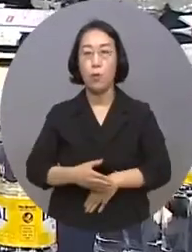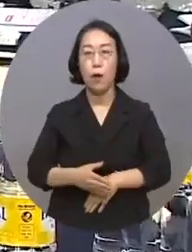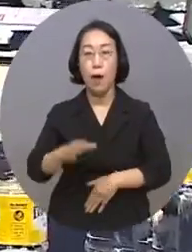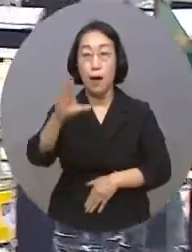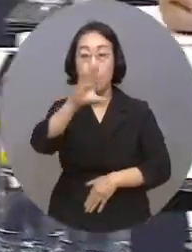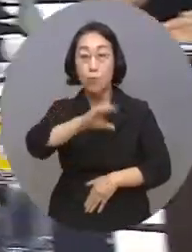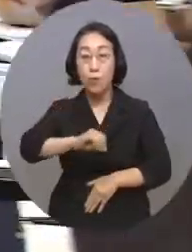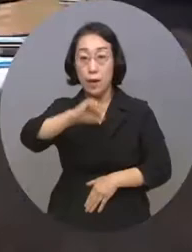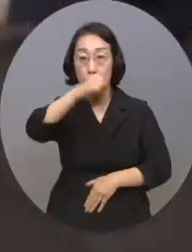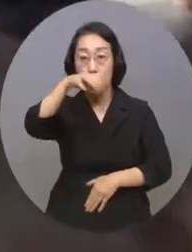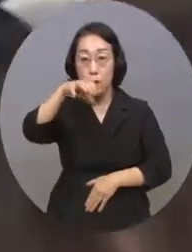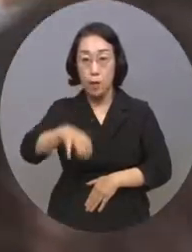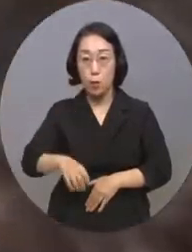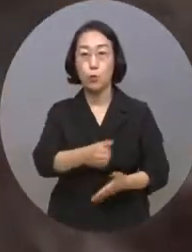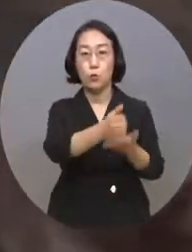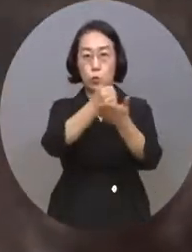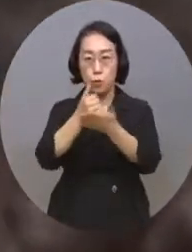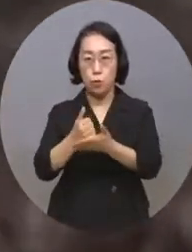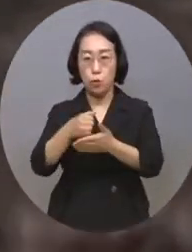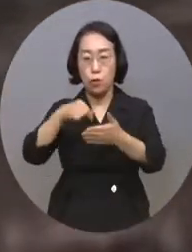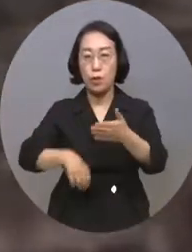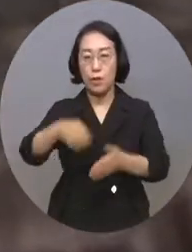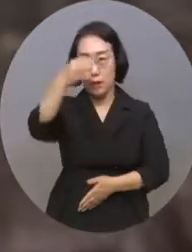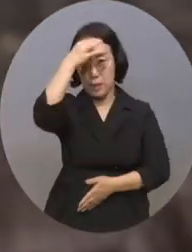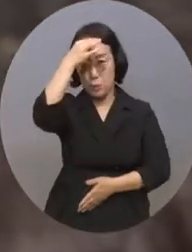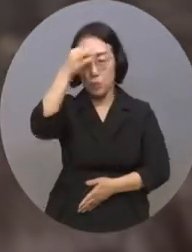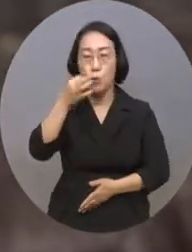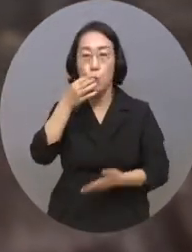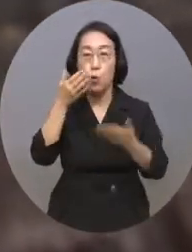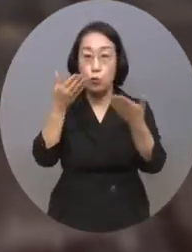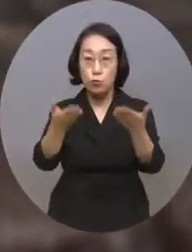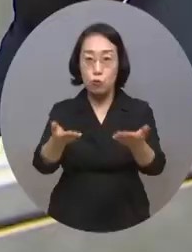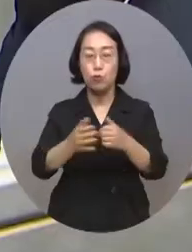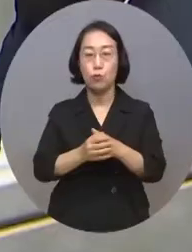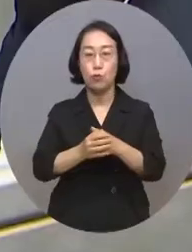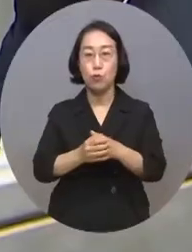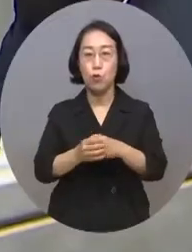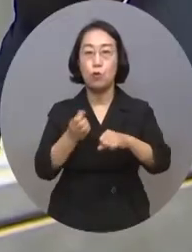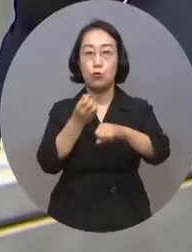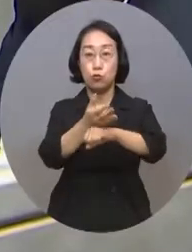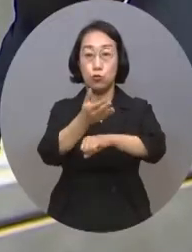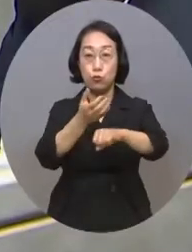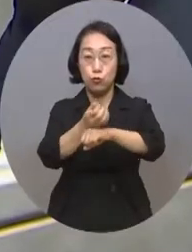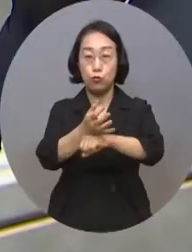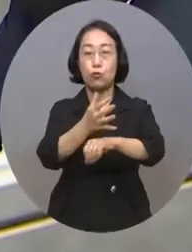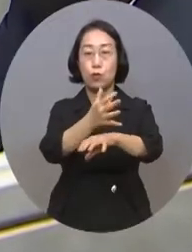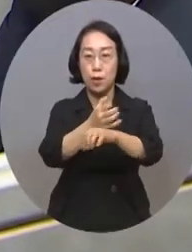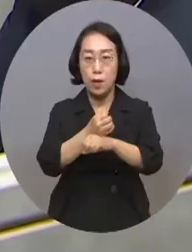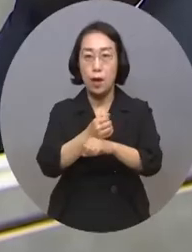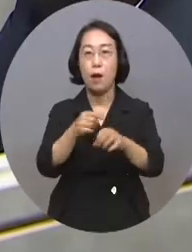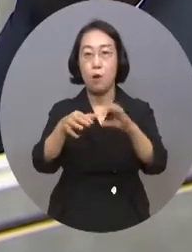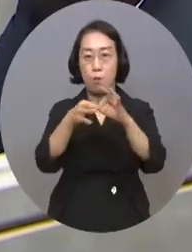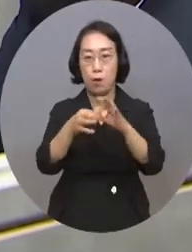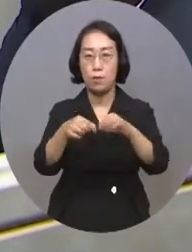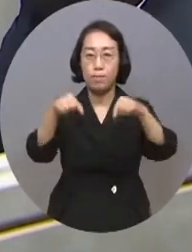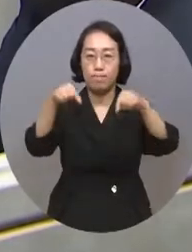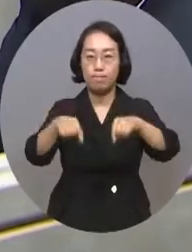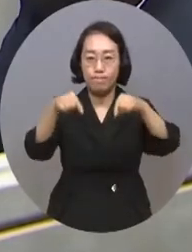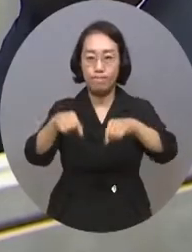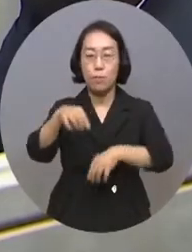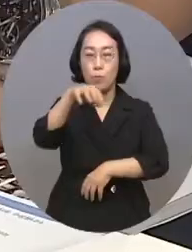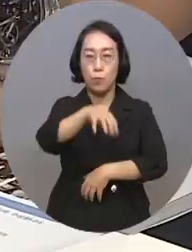초청해 국산 의료기기 의 기술력을 홍보하고 국의 수출 판로 개척을 모색하는 기회의 장이